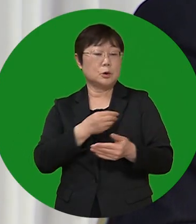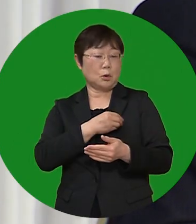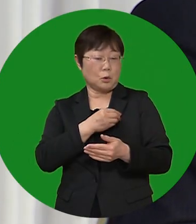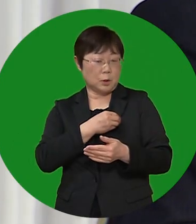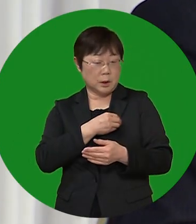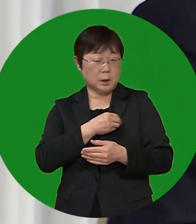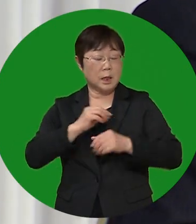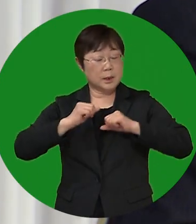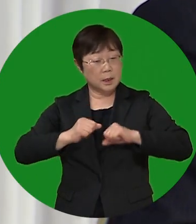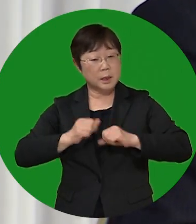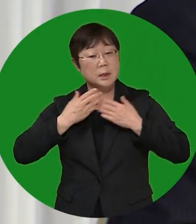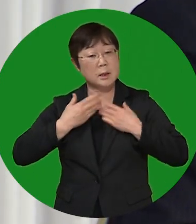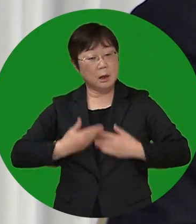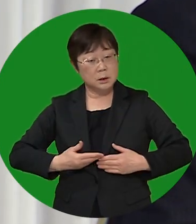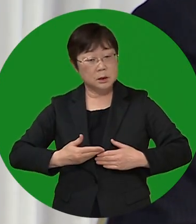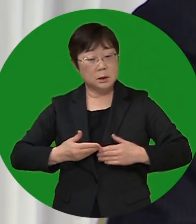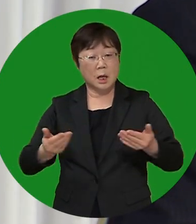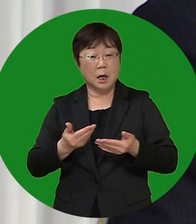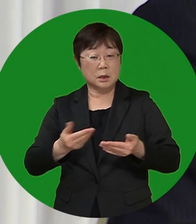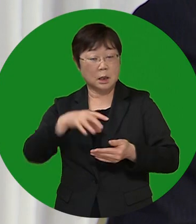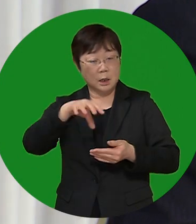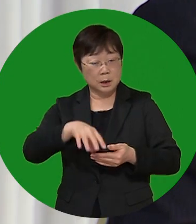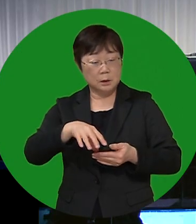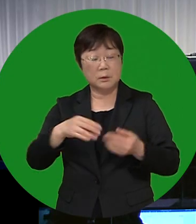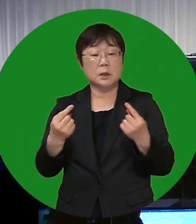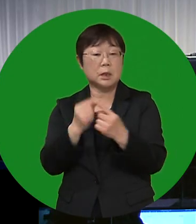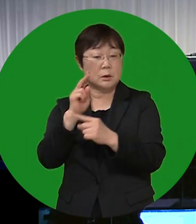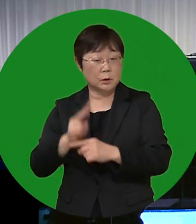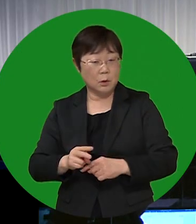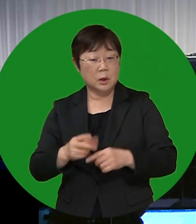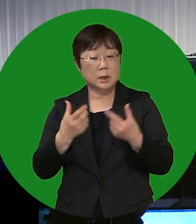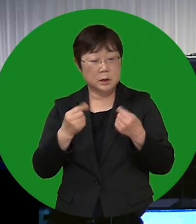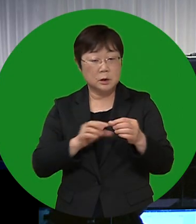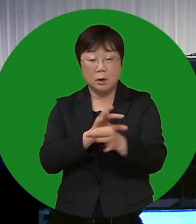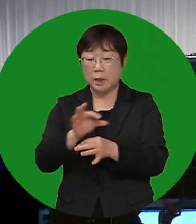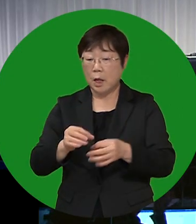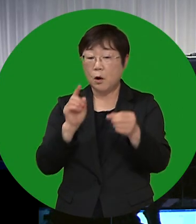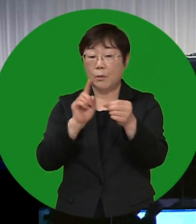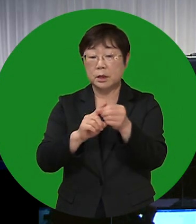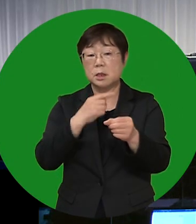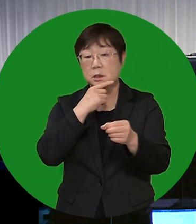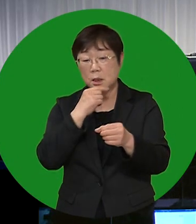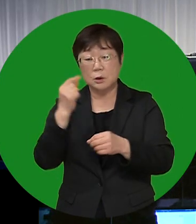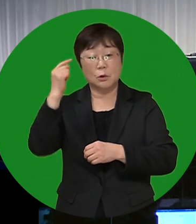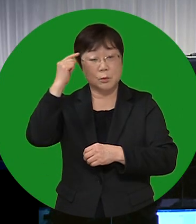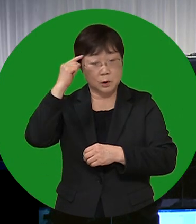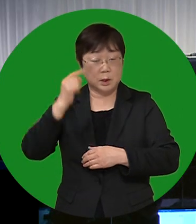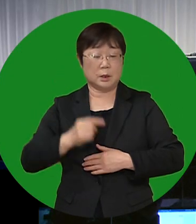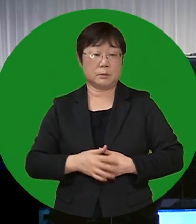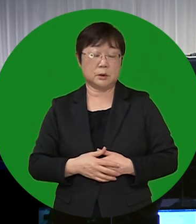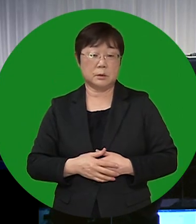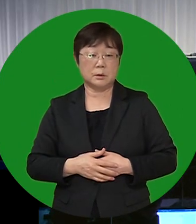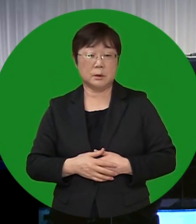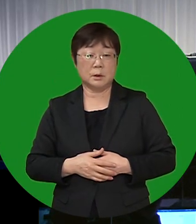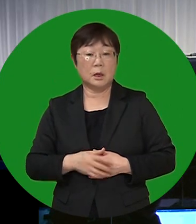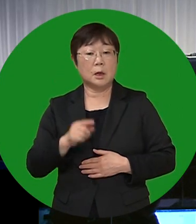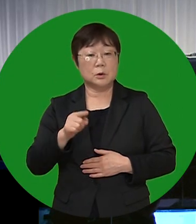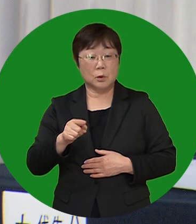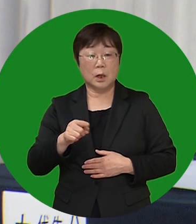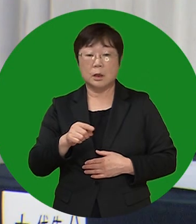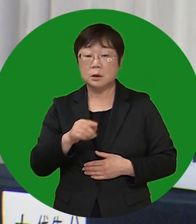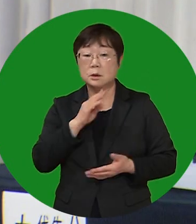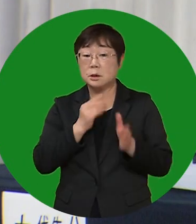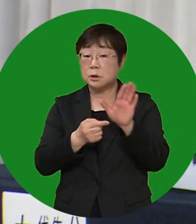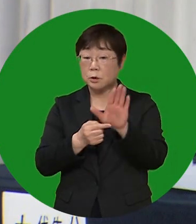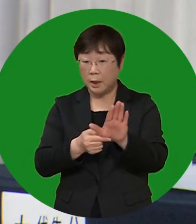職員がですね元気で安心いたただける職場になるようしっかりとした経営を目指していきたいというふうに思っておりますそのことがです